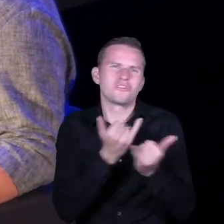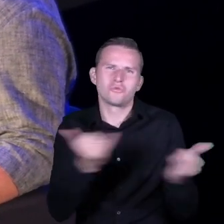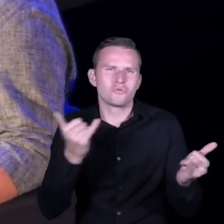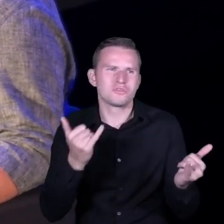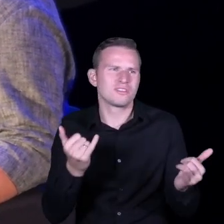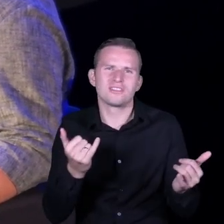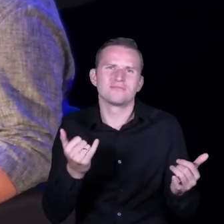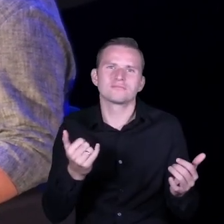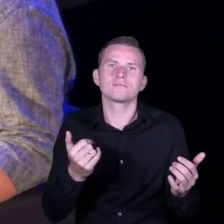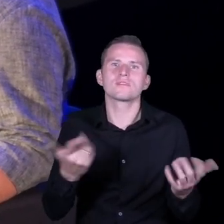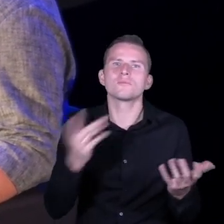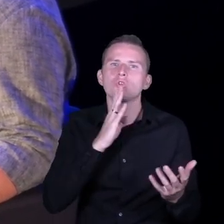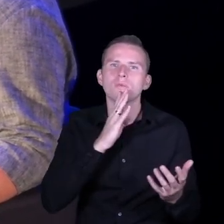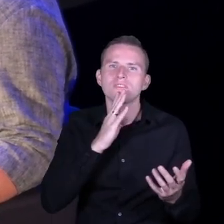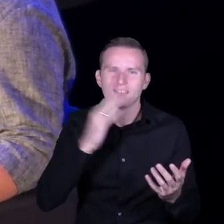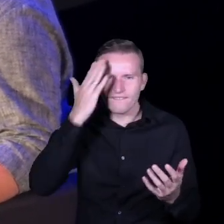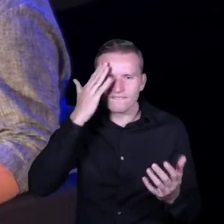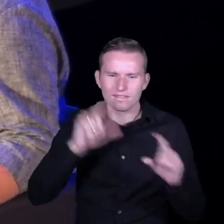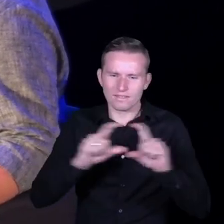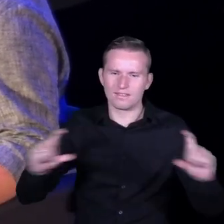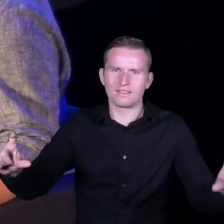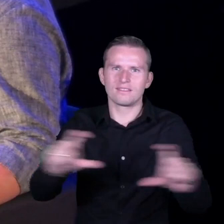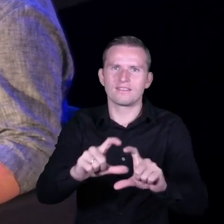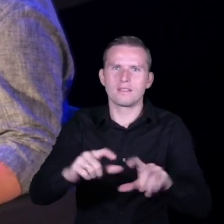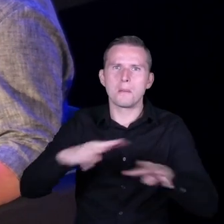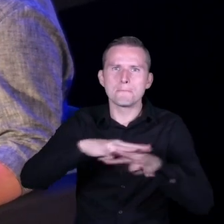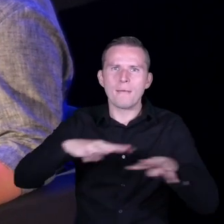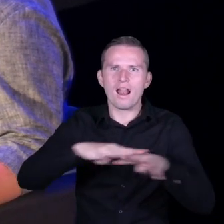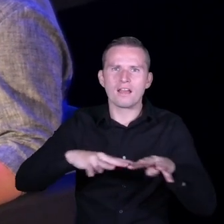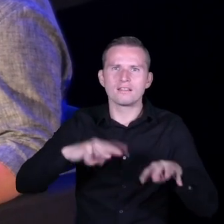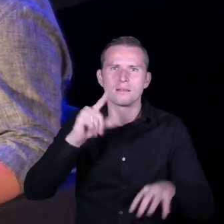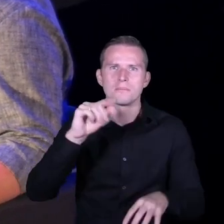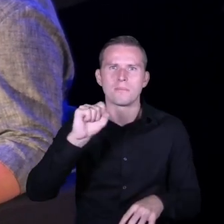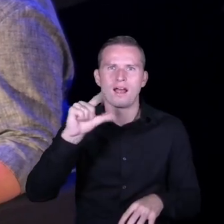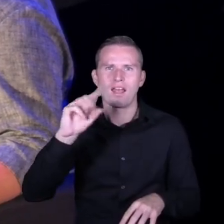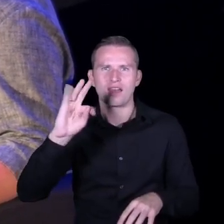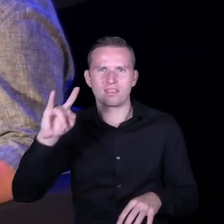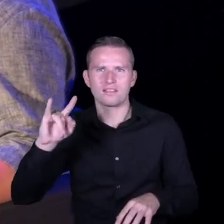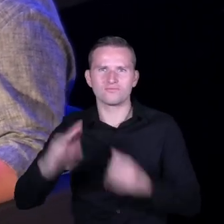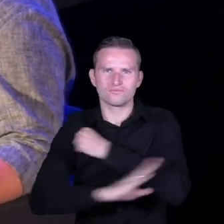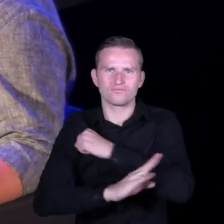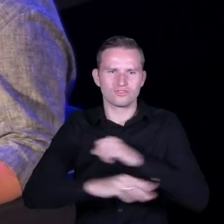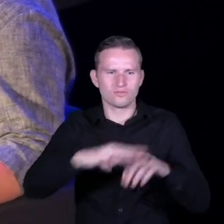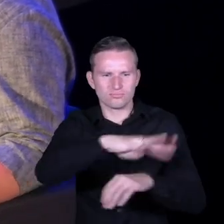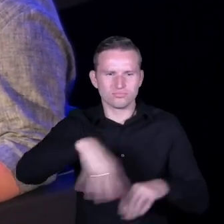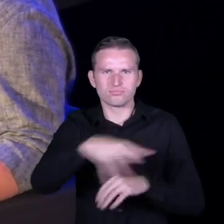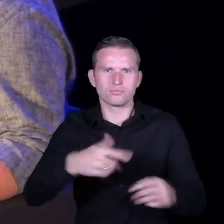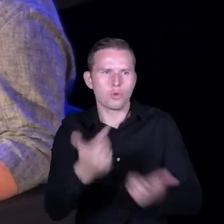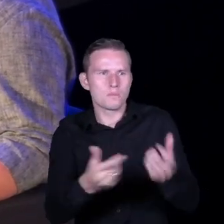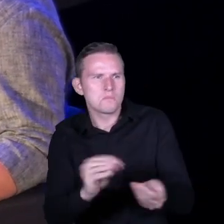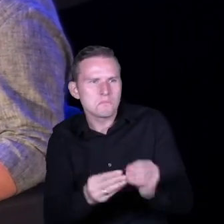z palet. Zrobili to rewelacyjnie i teraz już w tym roku jako dyrektor mogłabym to miejsce odnowić, odświeżyć, nadać mu